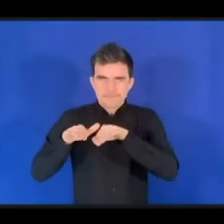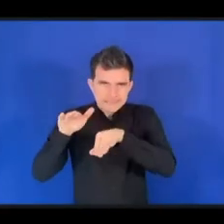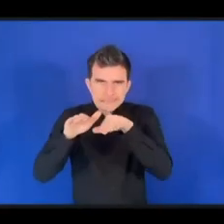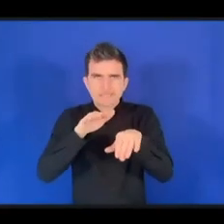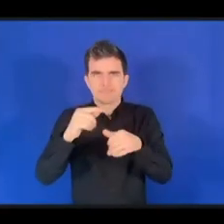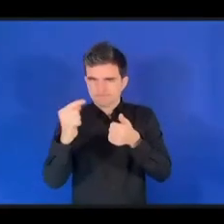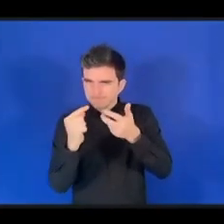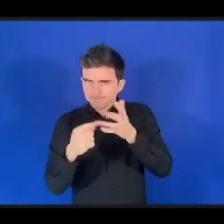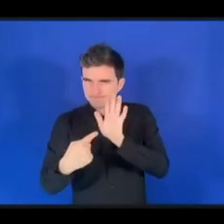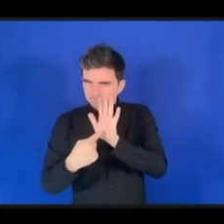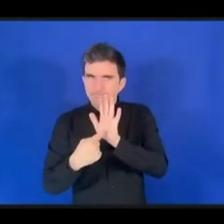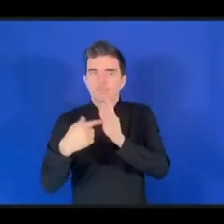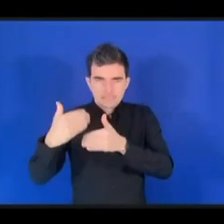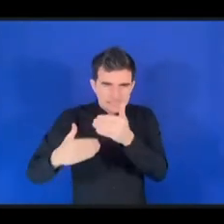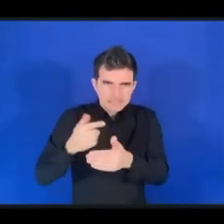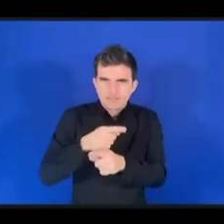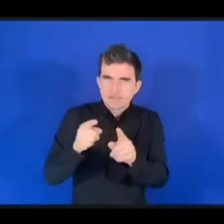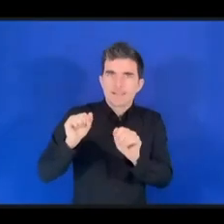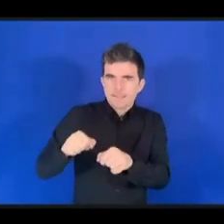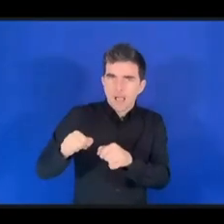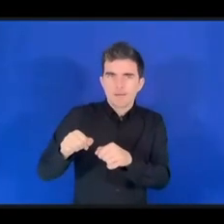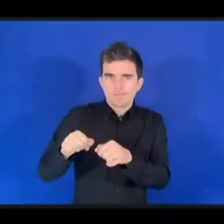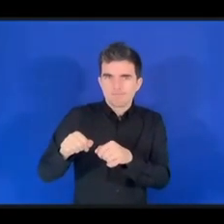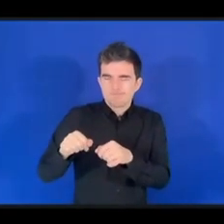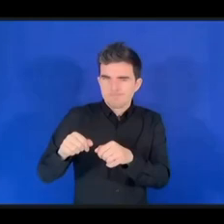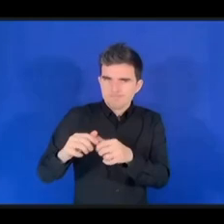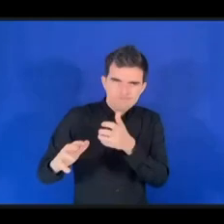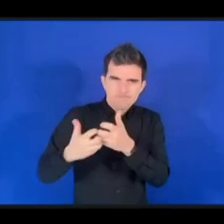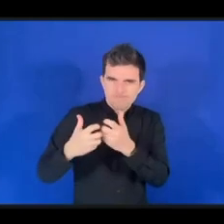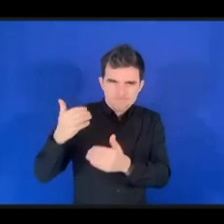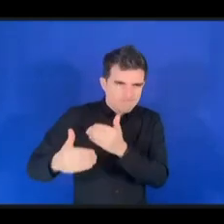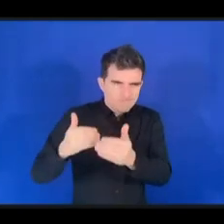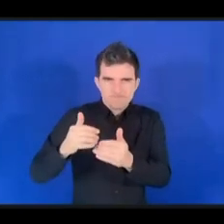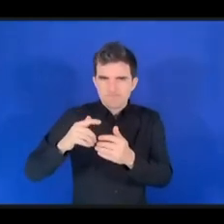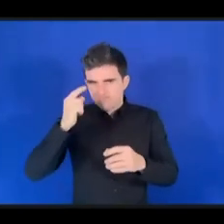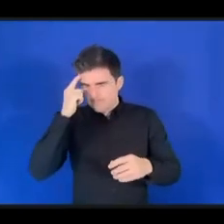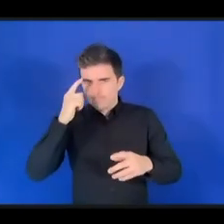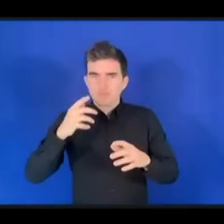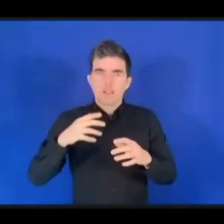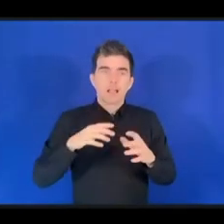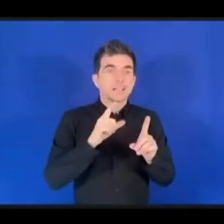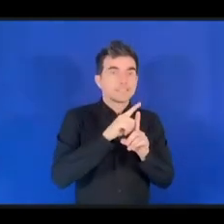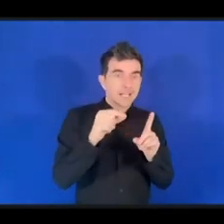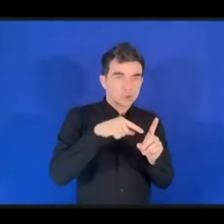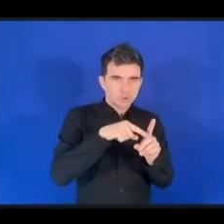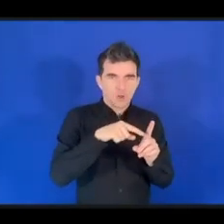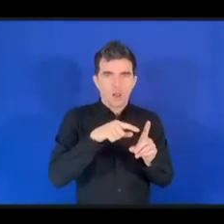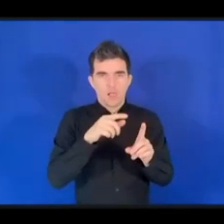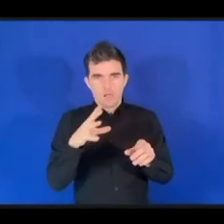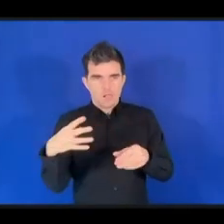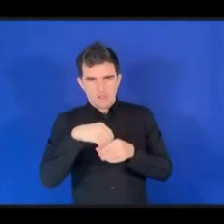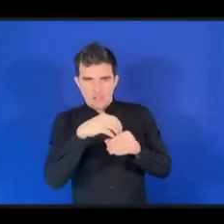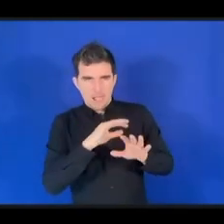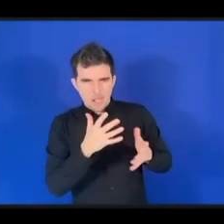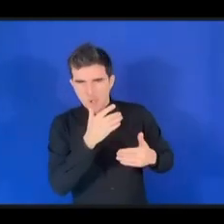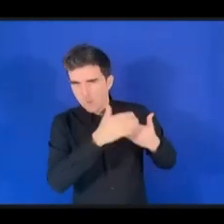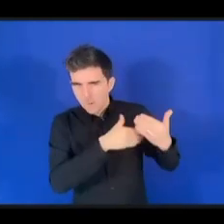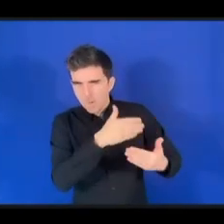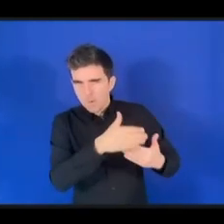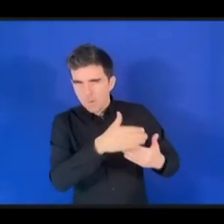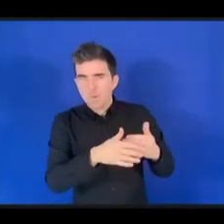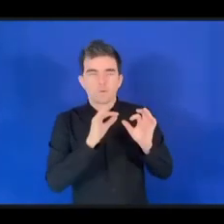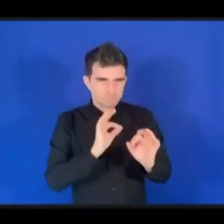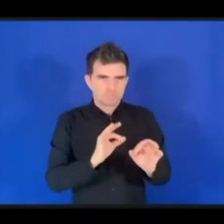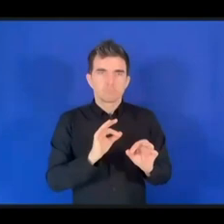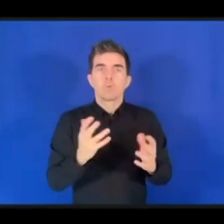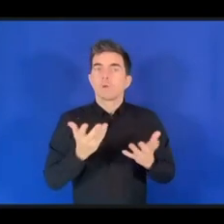les ces dans les manifestations techniques organisées actuellement plus une plus grande implication de la communauté